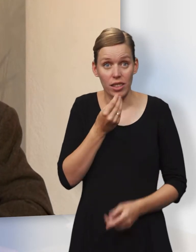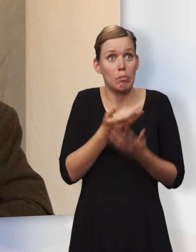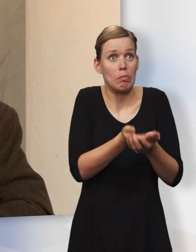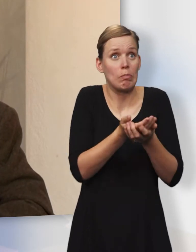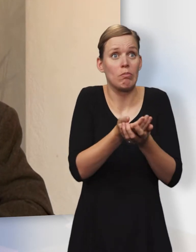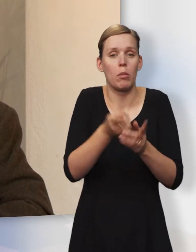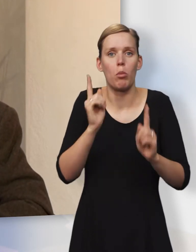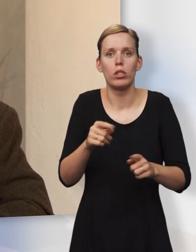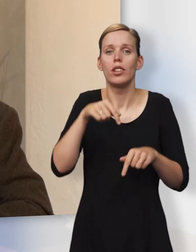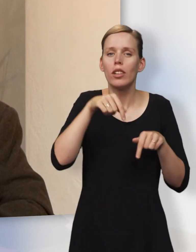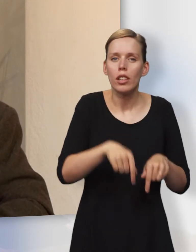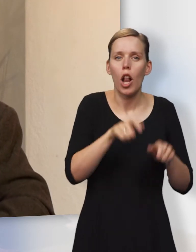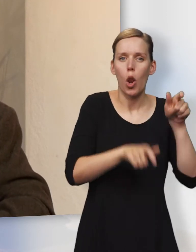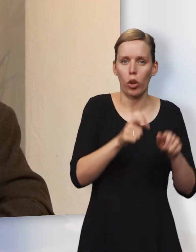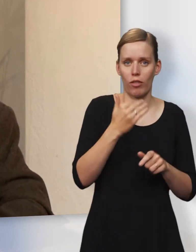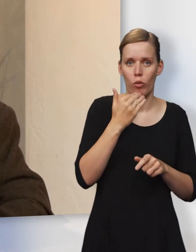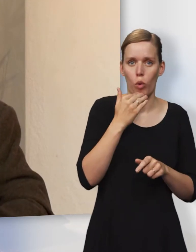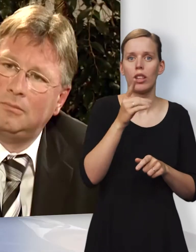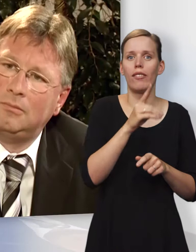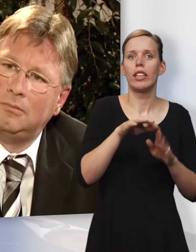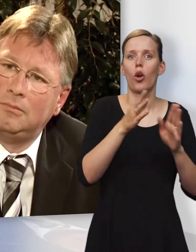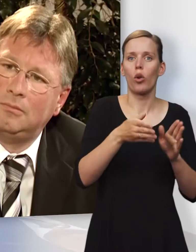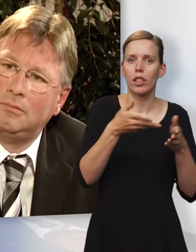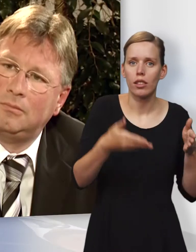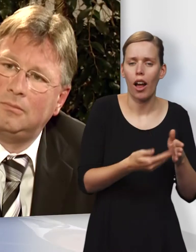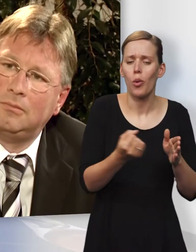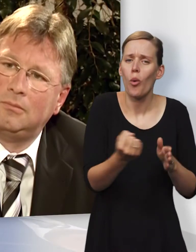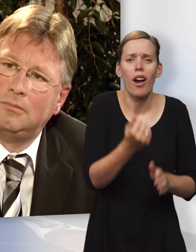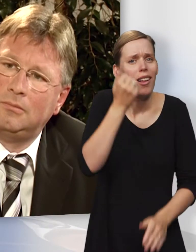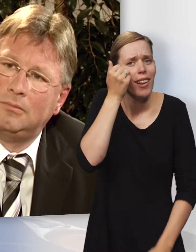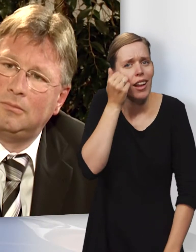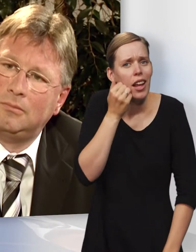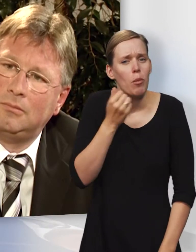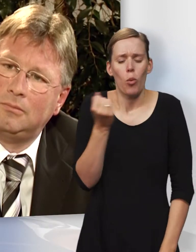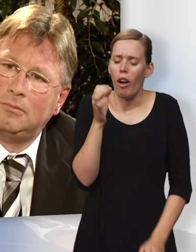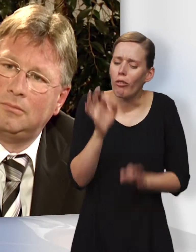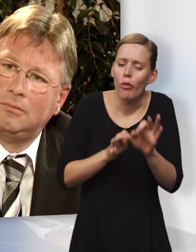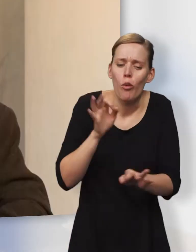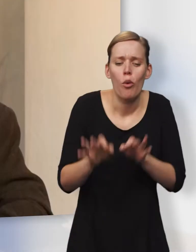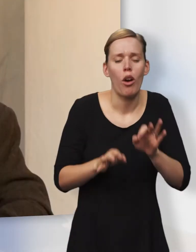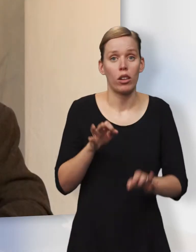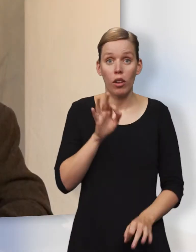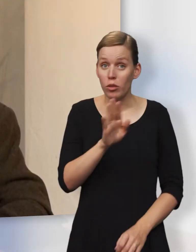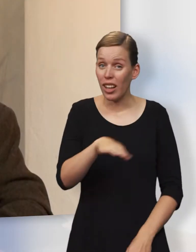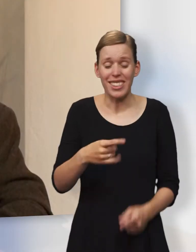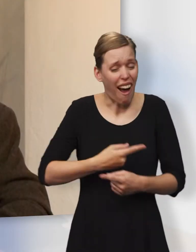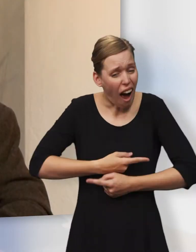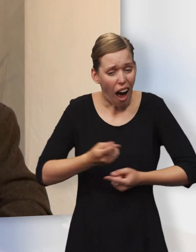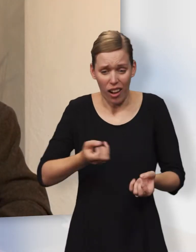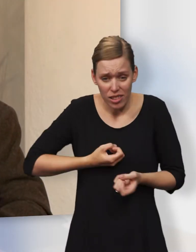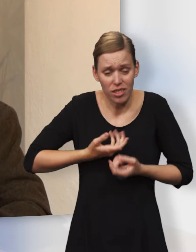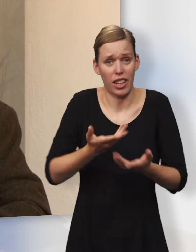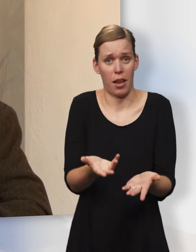aus dem Deggenhauser Tal, die waren so liebevoll, so fürsorglich. Und die haben den Kindern wirklich alles